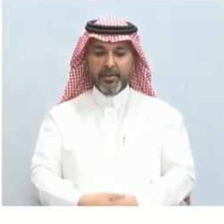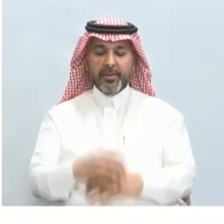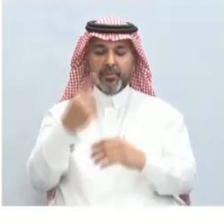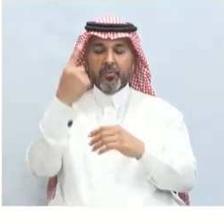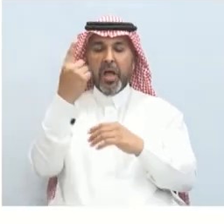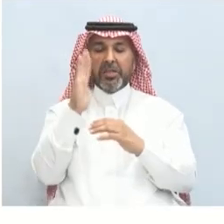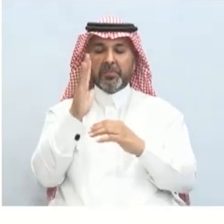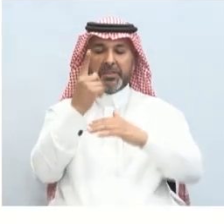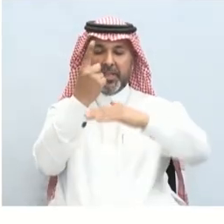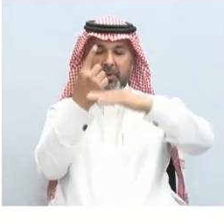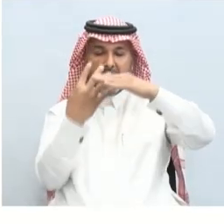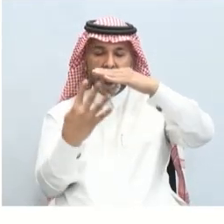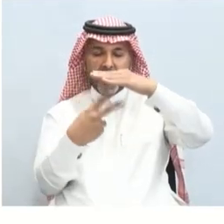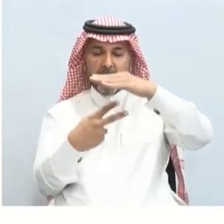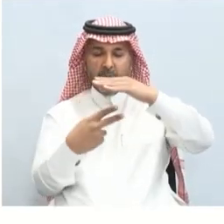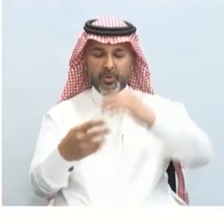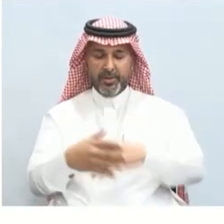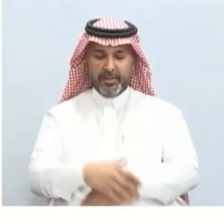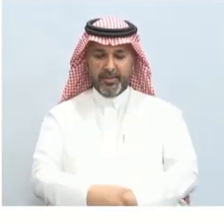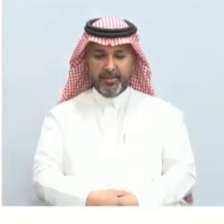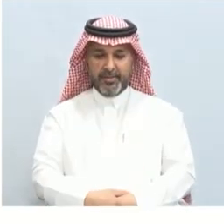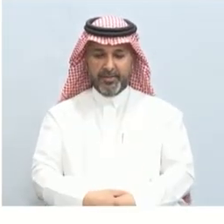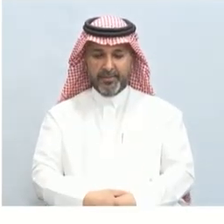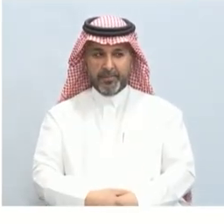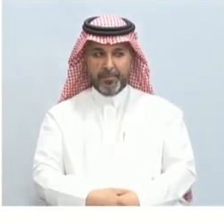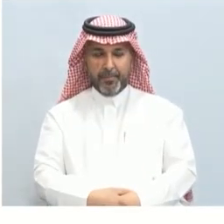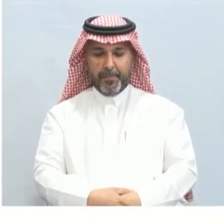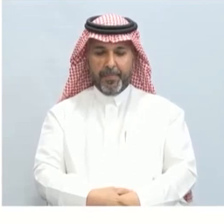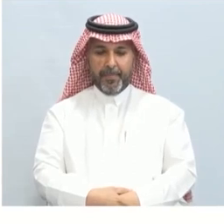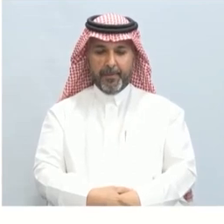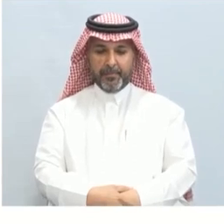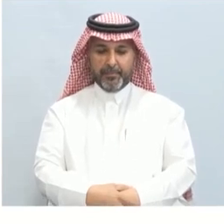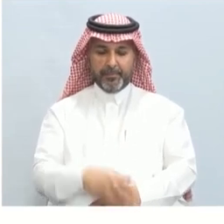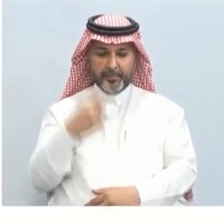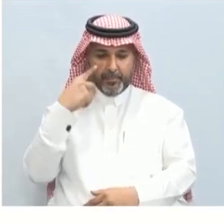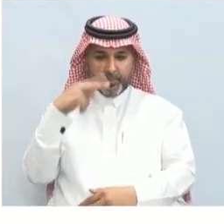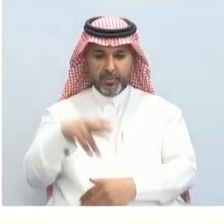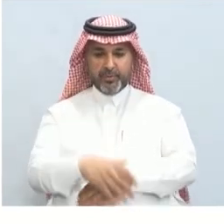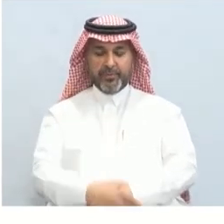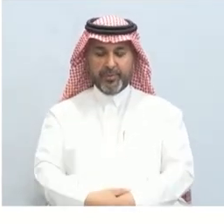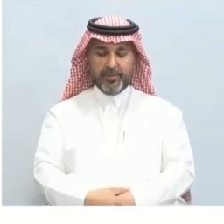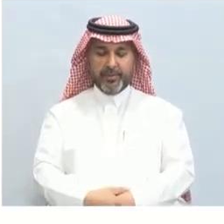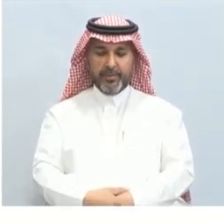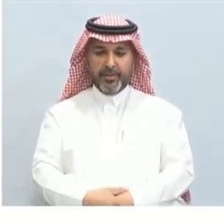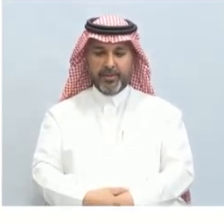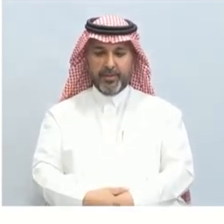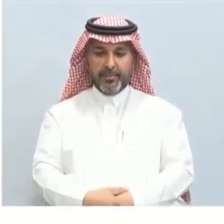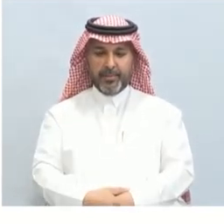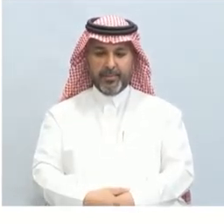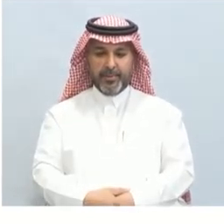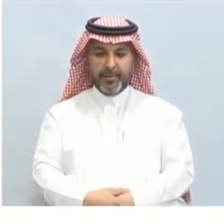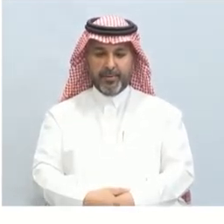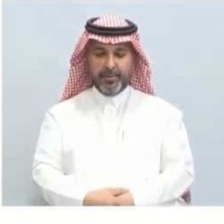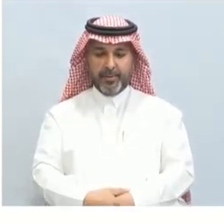اصل 24 بهذه الطريقه نشوف تحقق من فهمك 4 بي يقوللك تجمع فريق كره